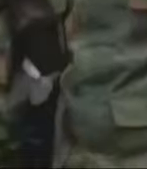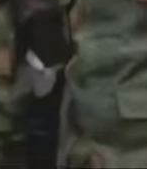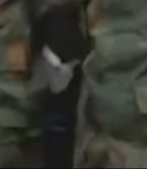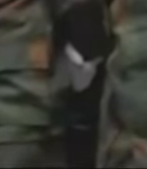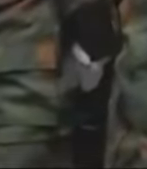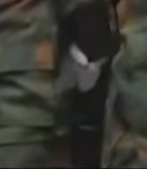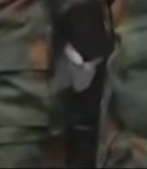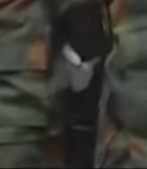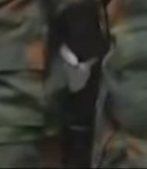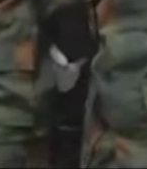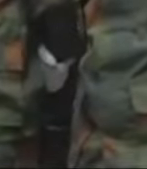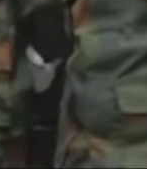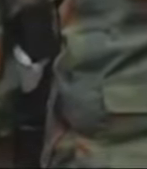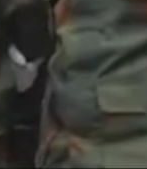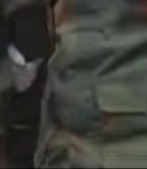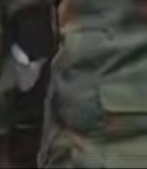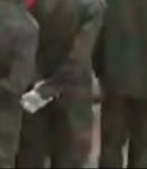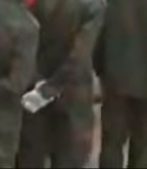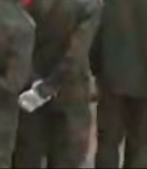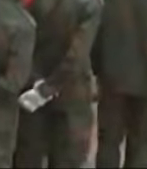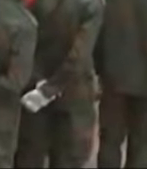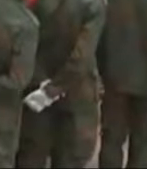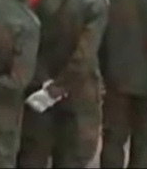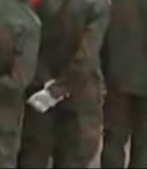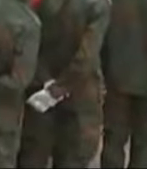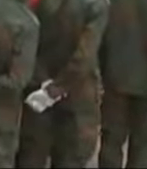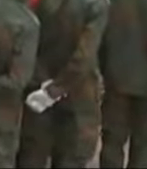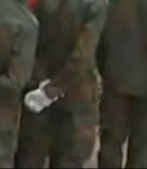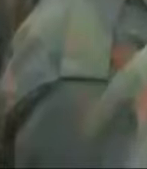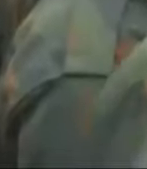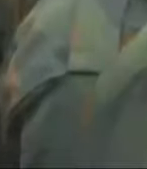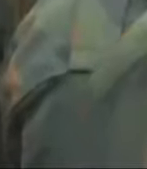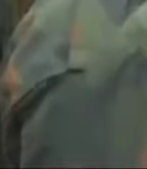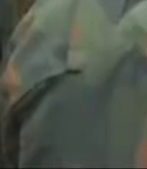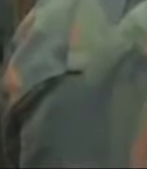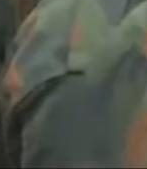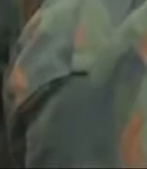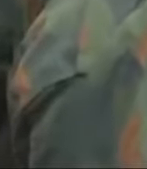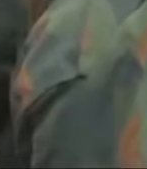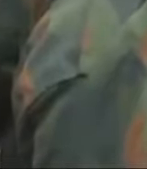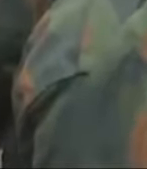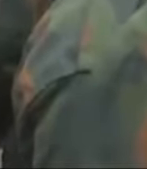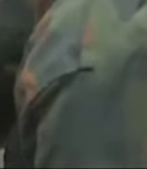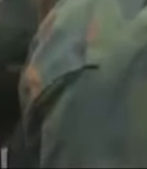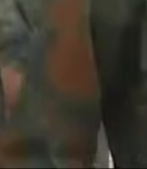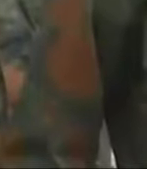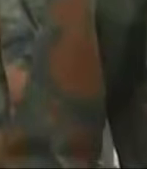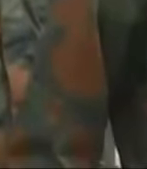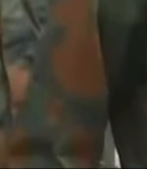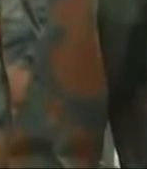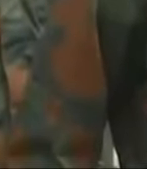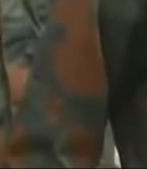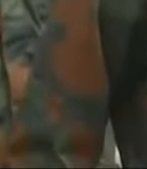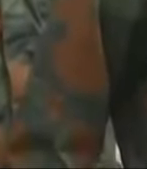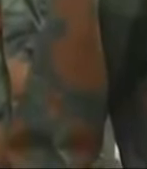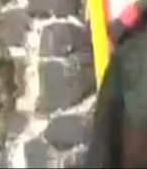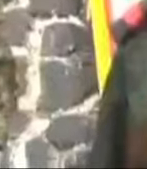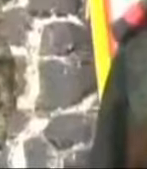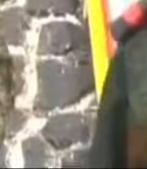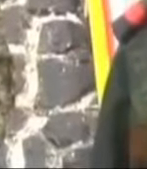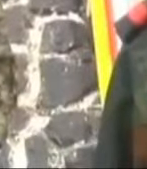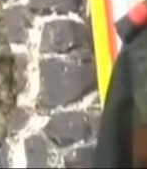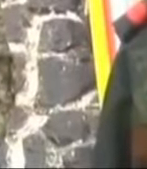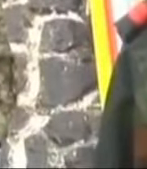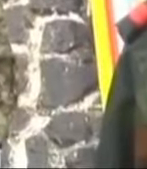Kananga, 431 sous-officiers vont entrer en contact avec les réalités du commandement et pour la cérémonie de prise d'armes,